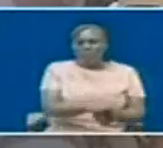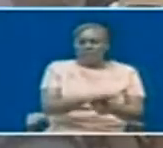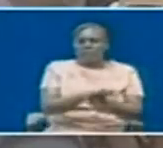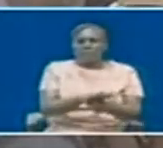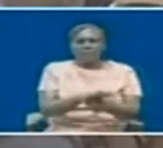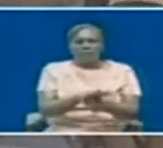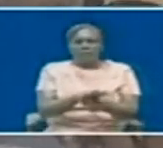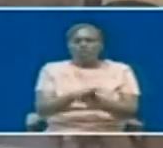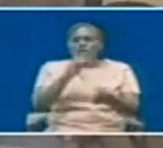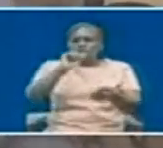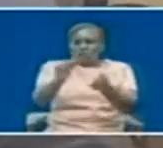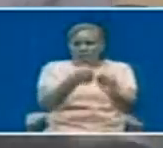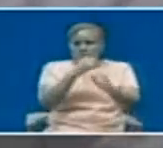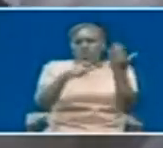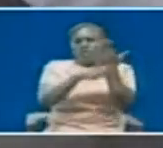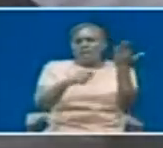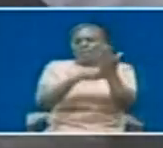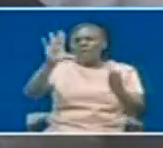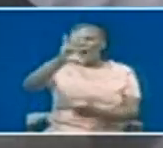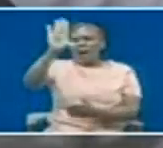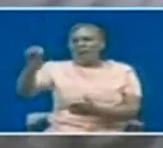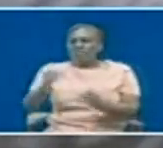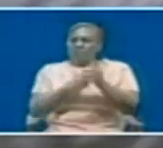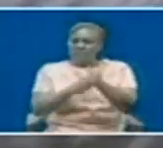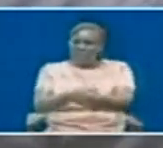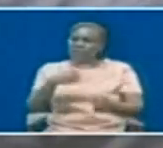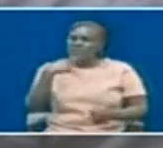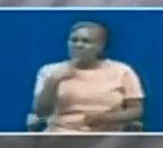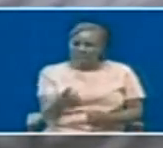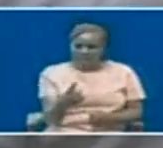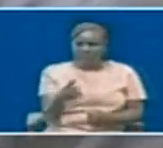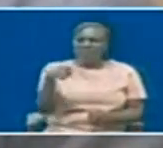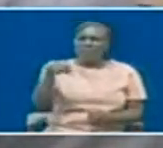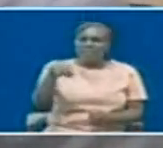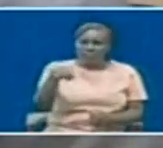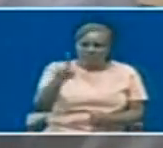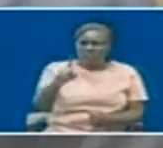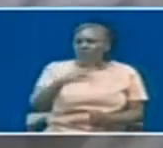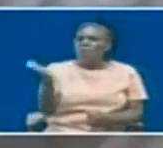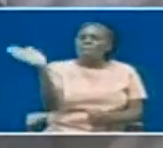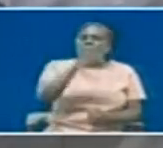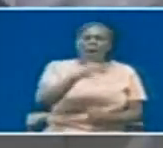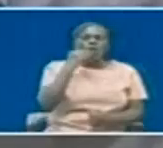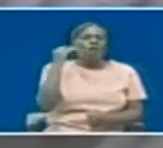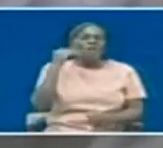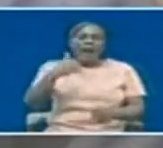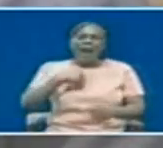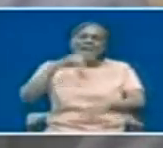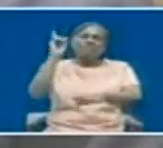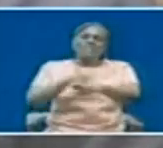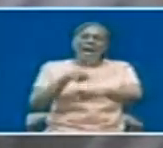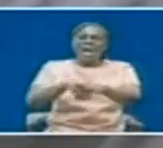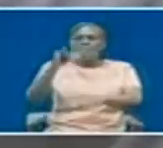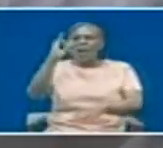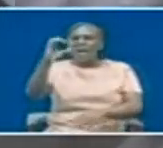kuwaharibia majina viongozi wa Afrika, tunaambia that waende kwao. We have no time for the